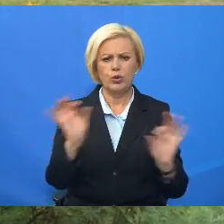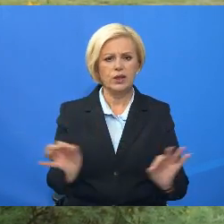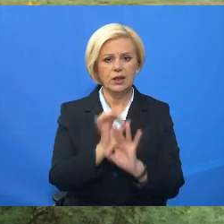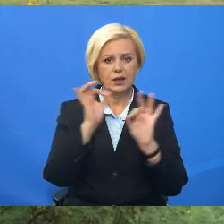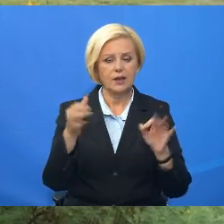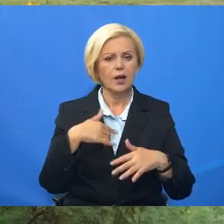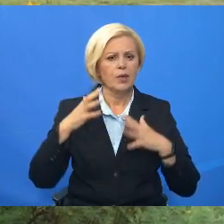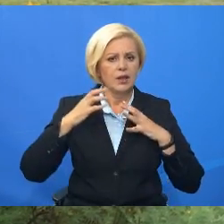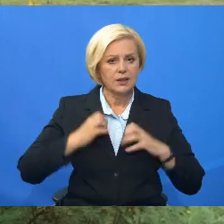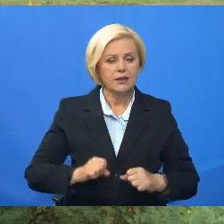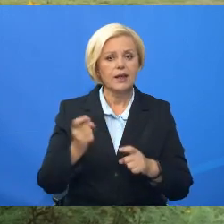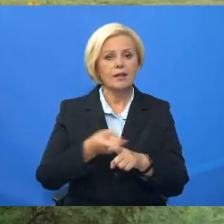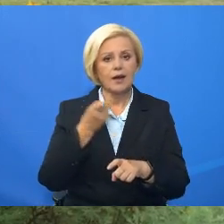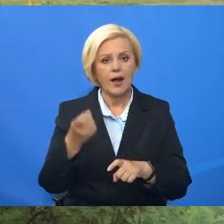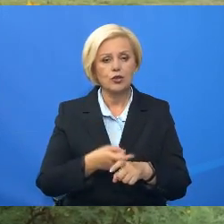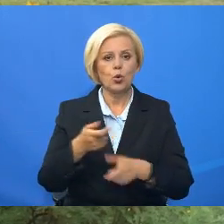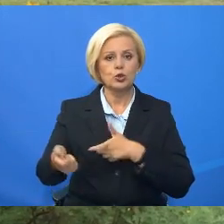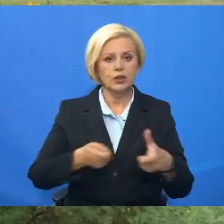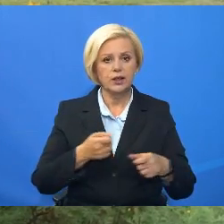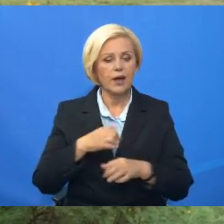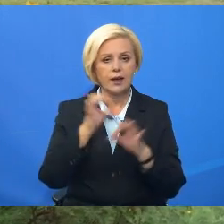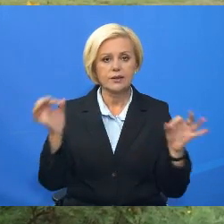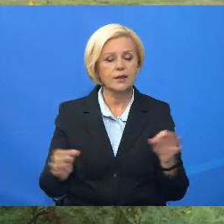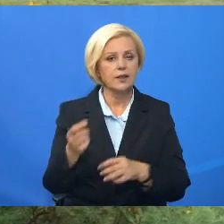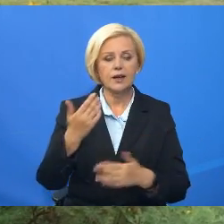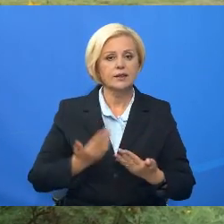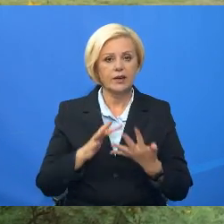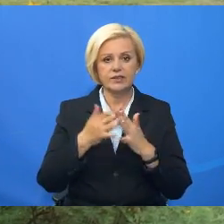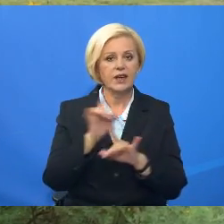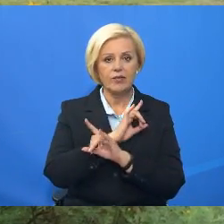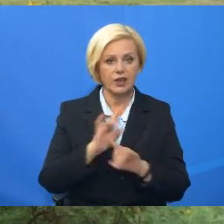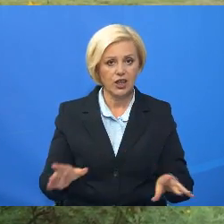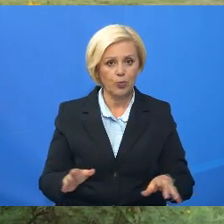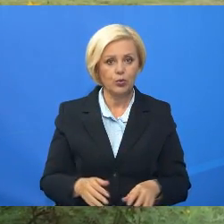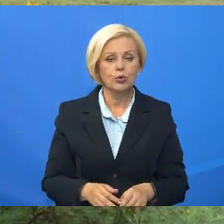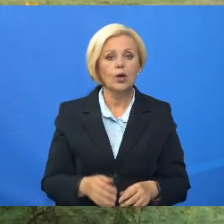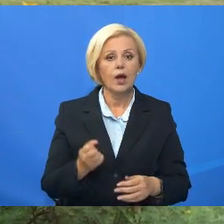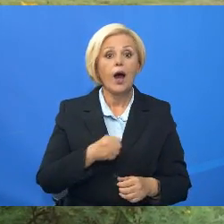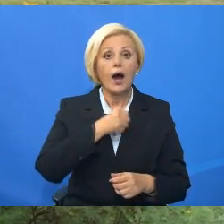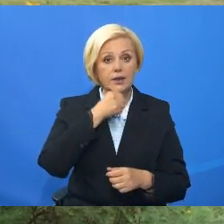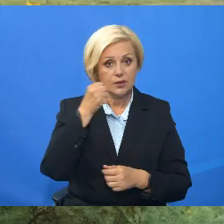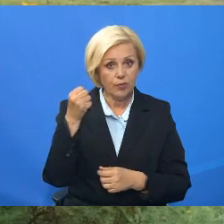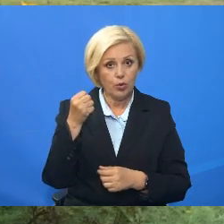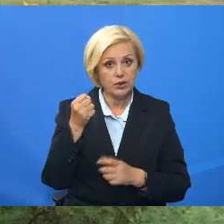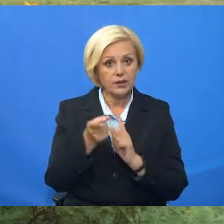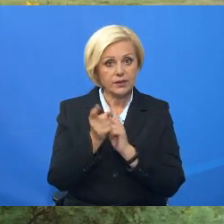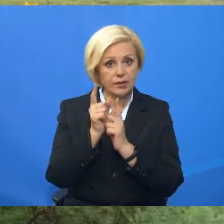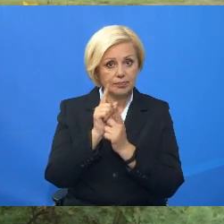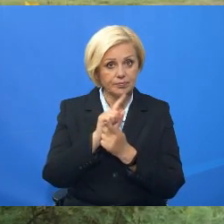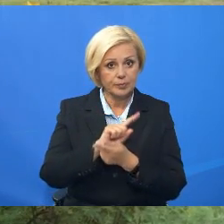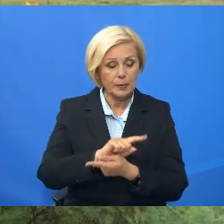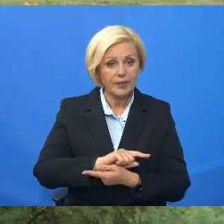Мне так надоело эта картошка, эти ягоды, что я никогда в деревне жить не буду. А с возрастом происходит